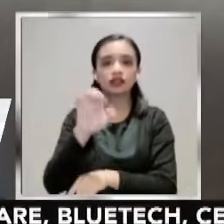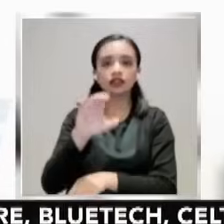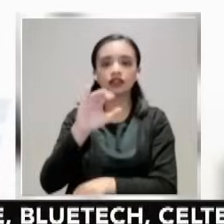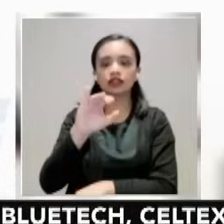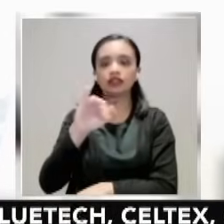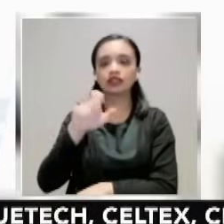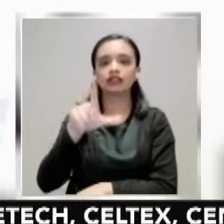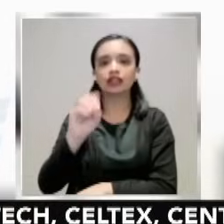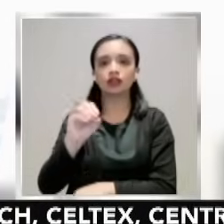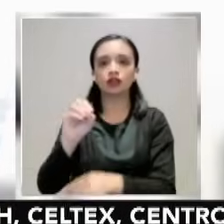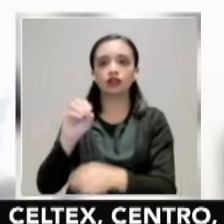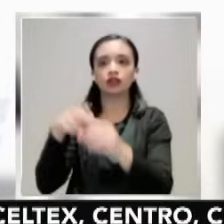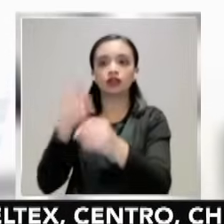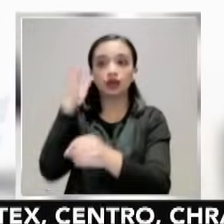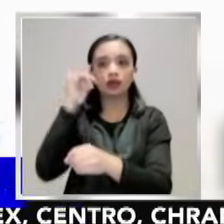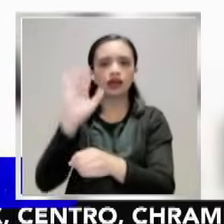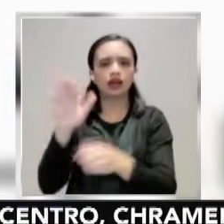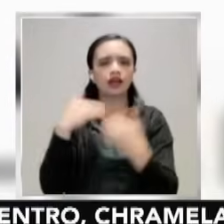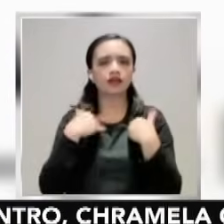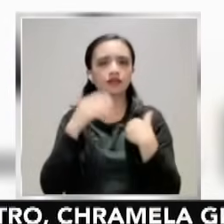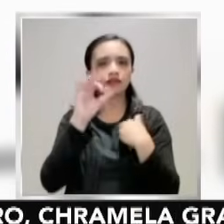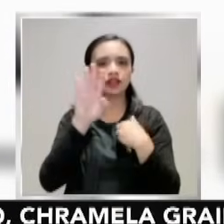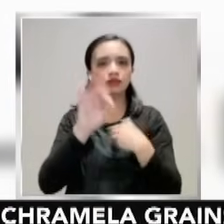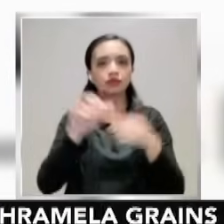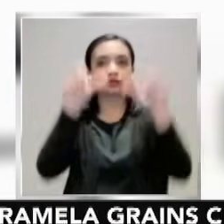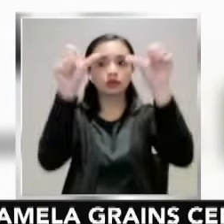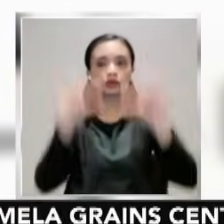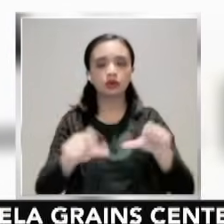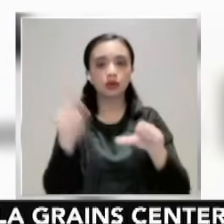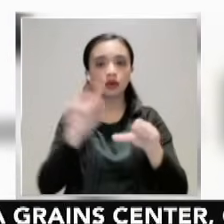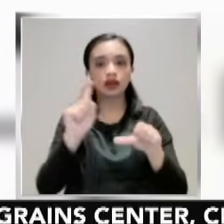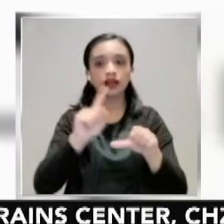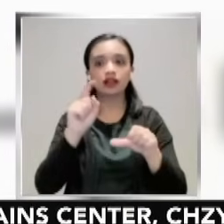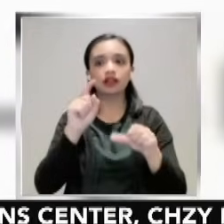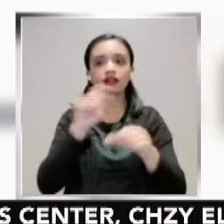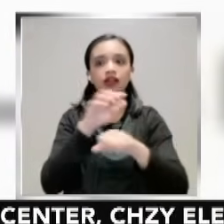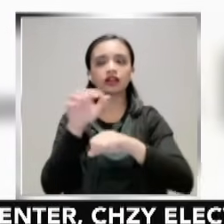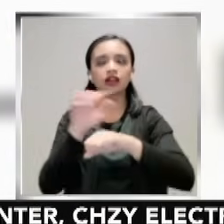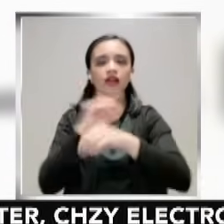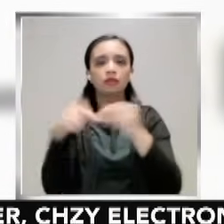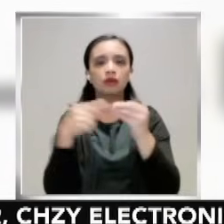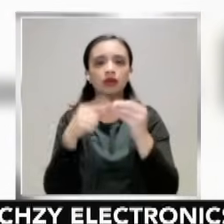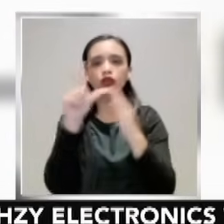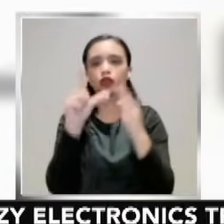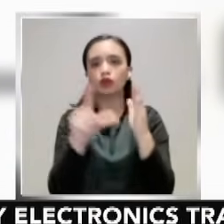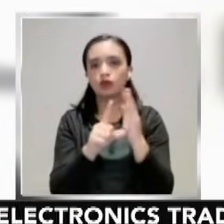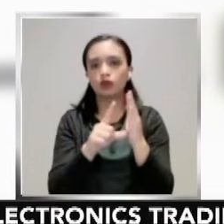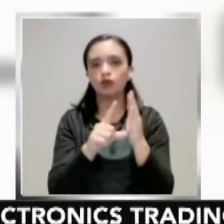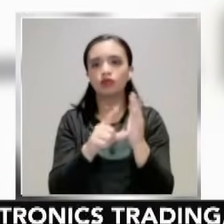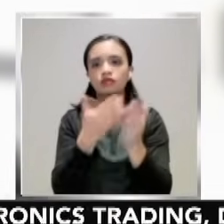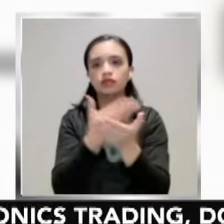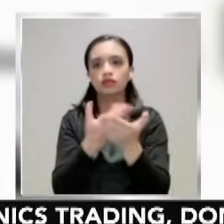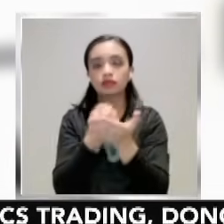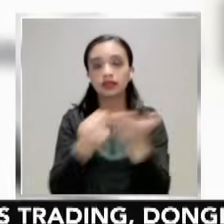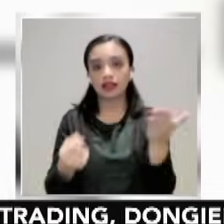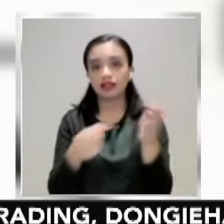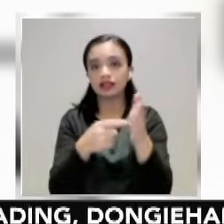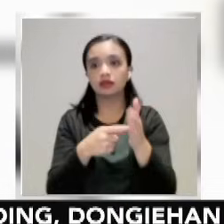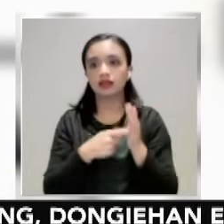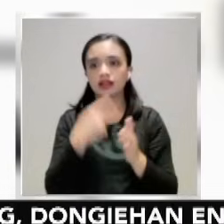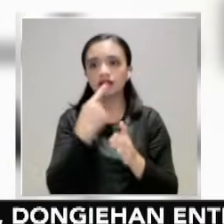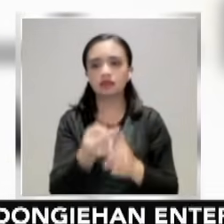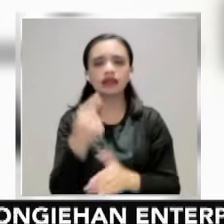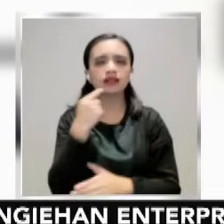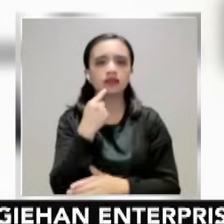post dito nagpost siya ng graph patungkol sa law of supply and demand at sinabing nami-miss daw niya ang pagtuturo